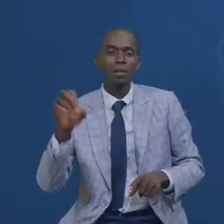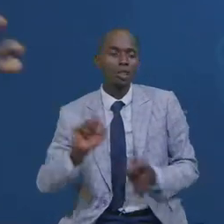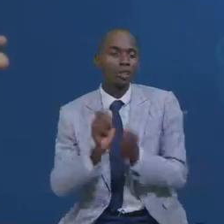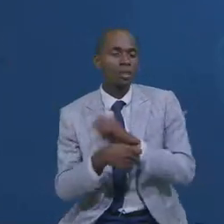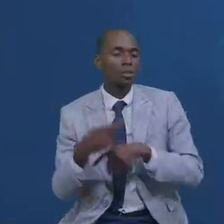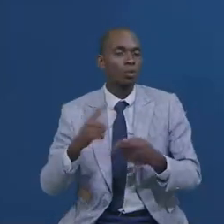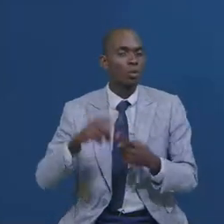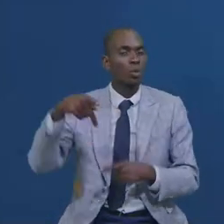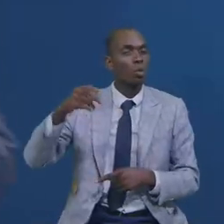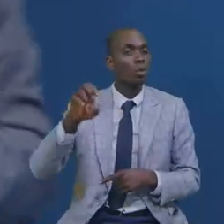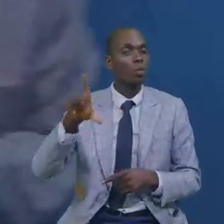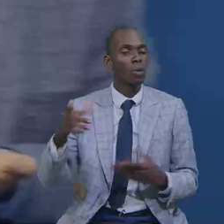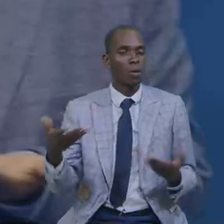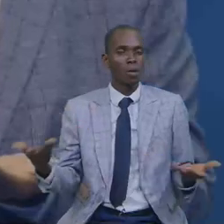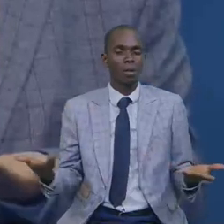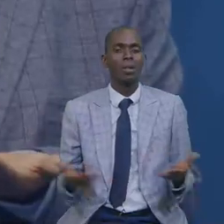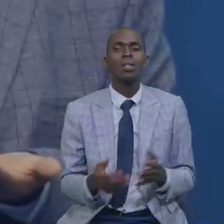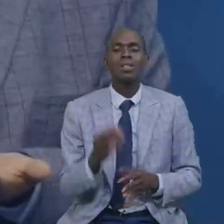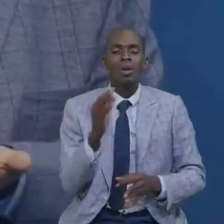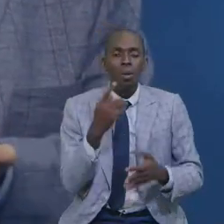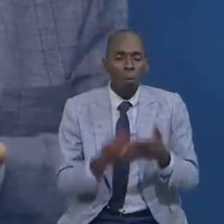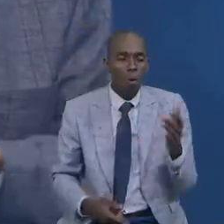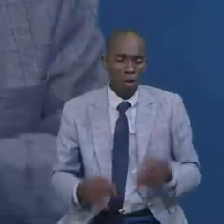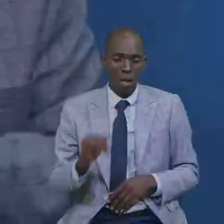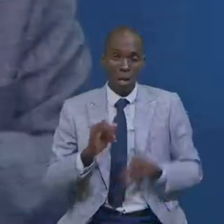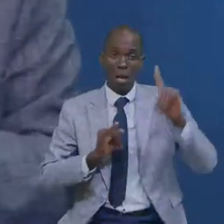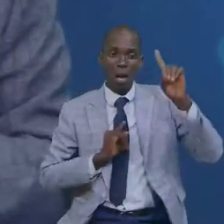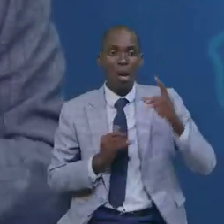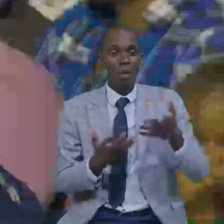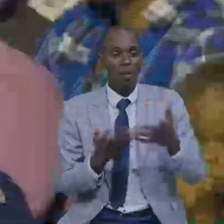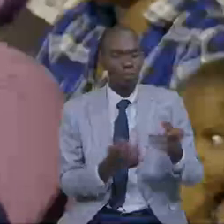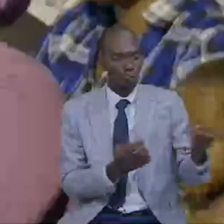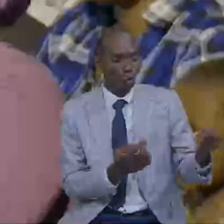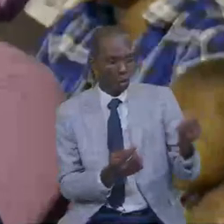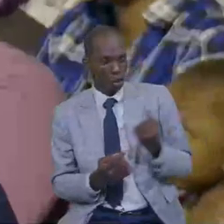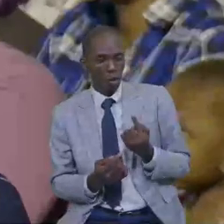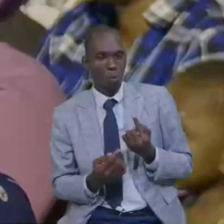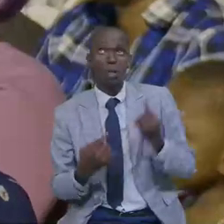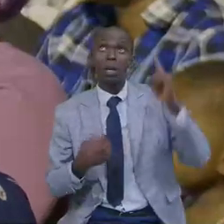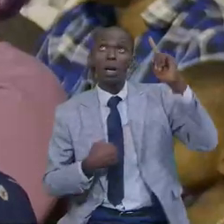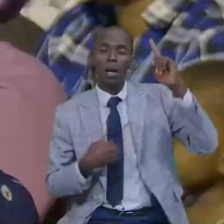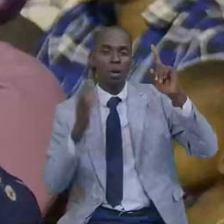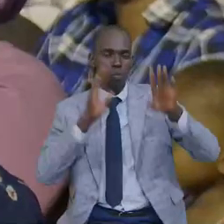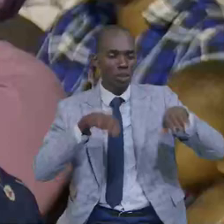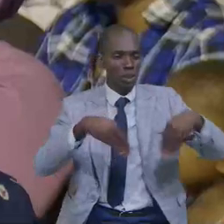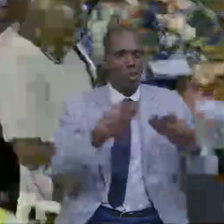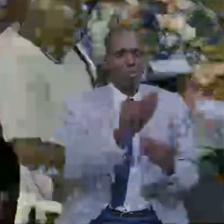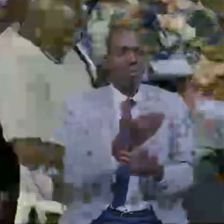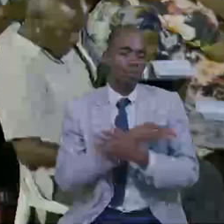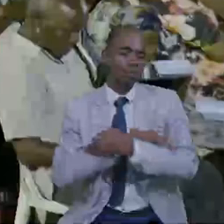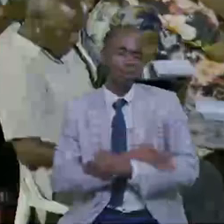le signe n'est pas de mon côté ce que je sais c'est que je viens et je te donnerai de repos viens